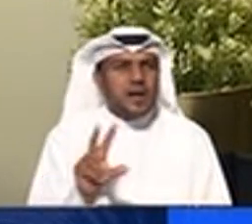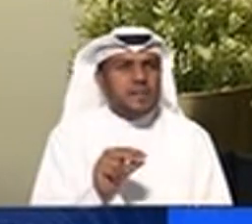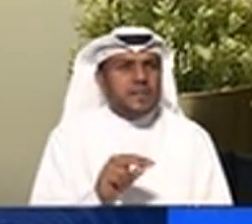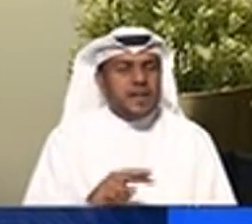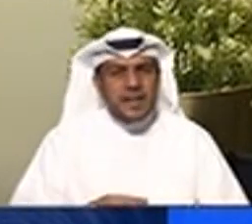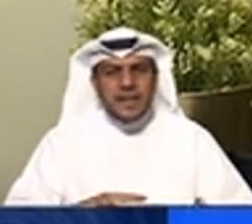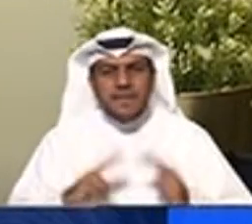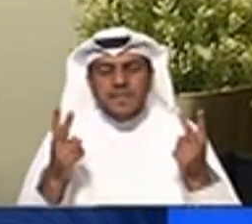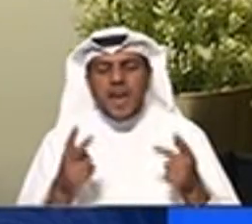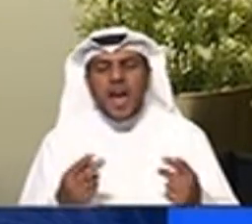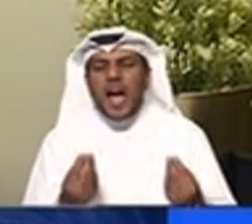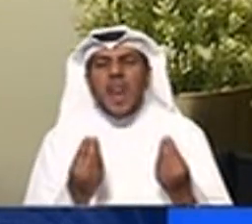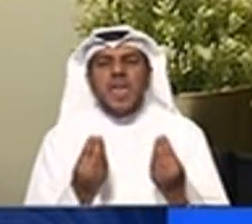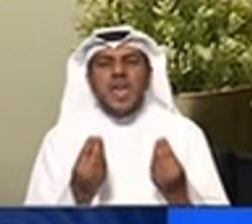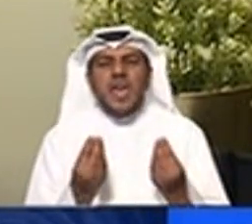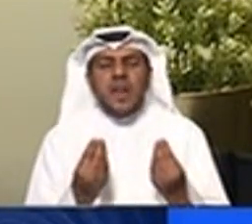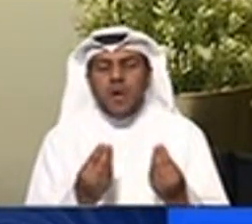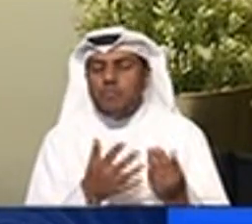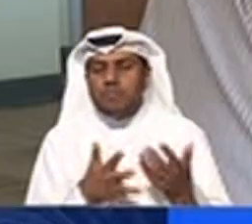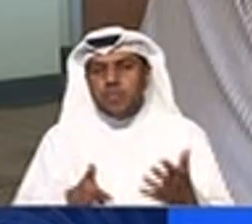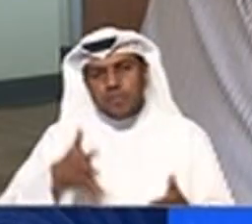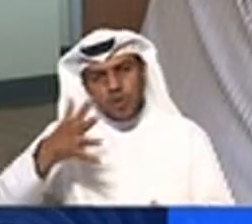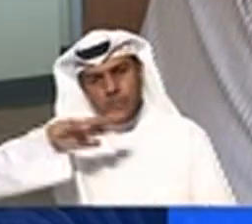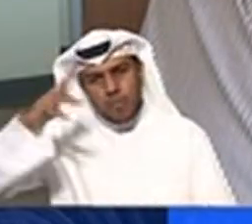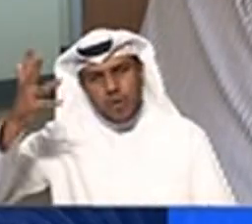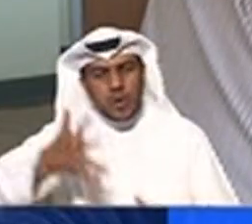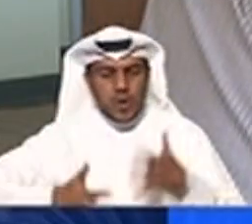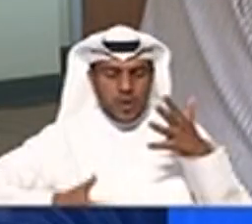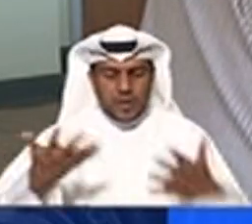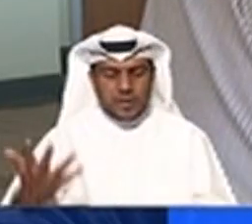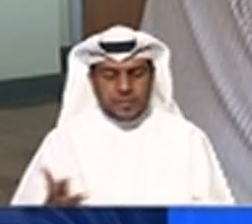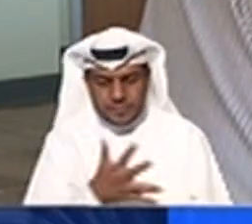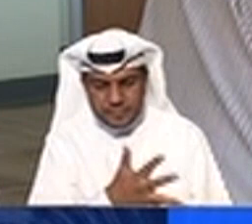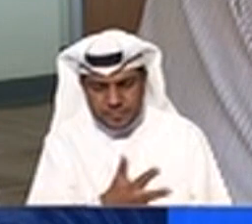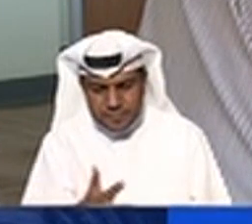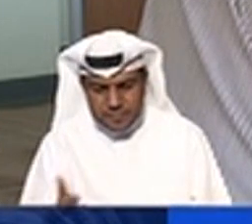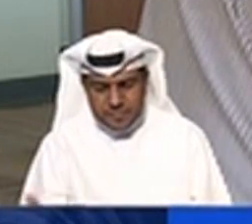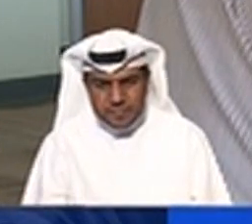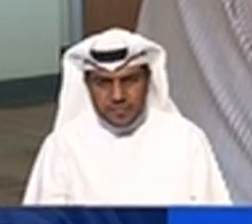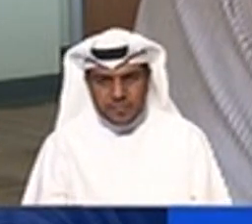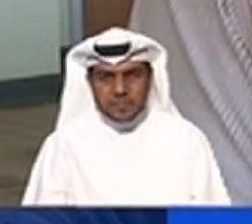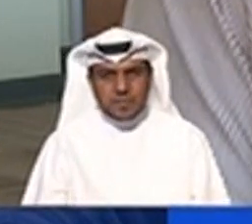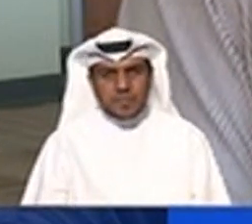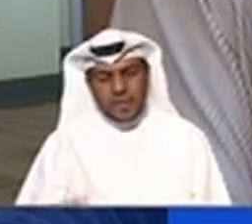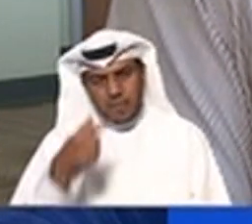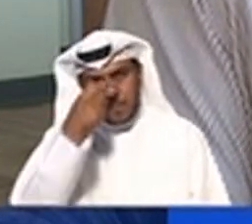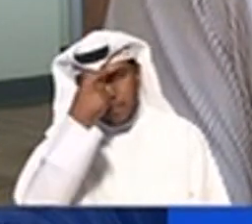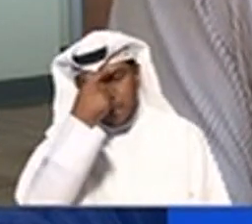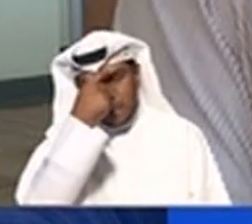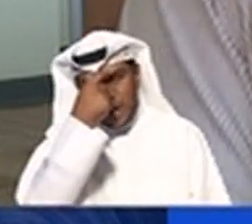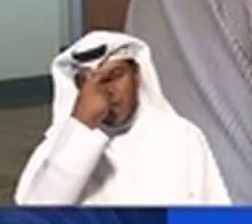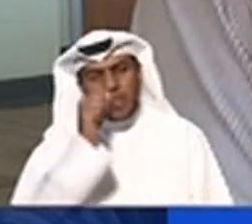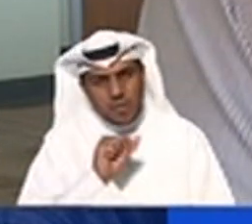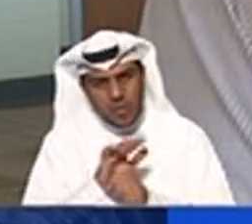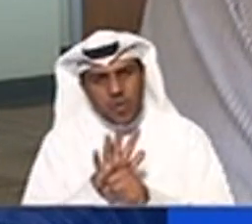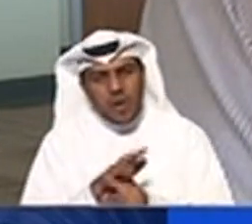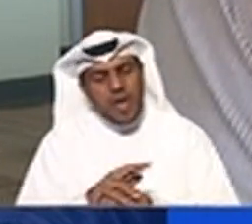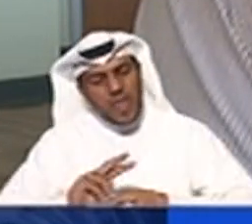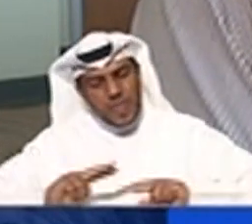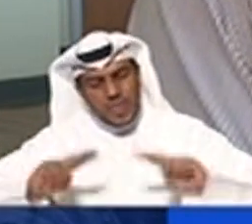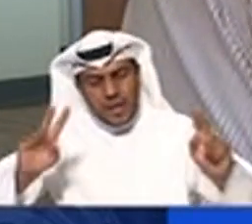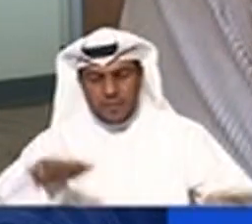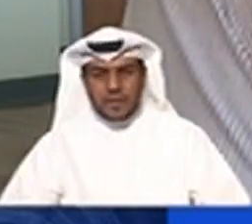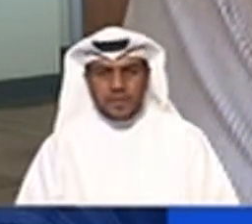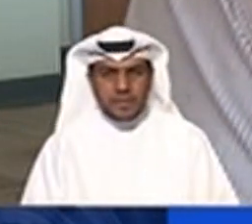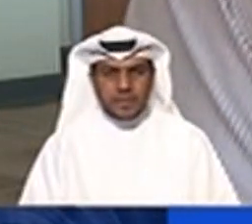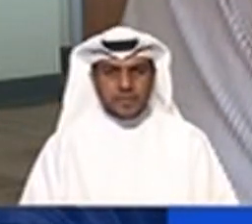نسبتها أقل بكثير عن الكبار. أن الأطفال معرضين للإصابة بشكل أكبر لفيروسات الكورونا الأخرى، الفيروسات